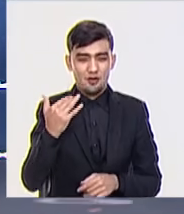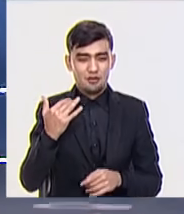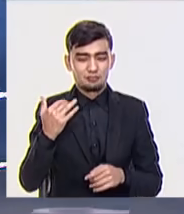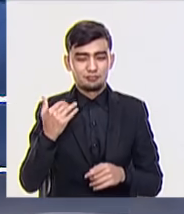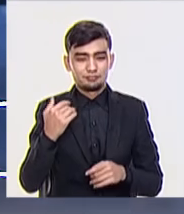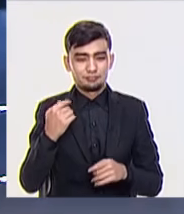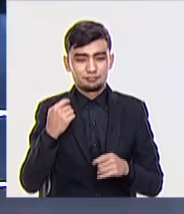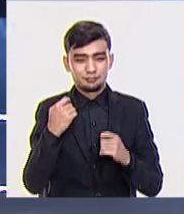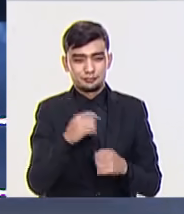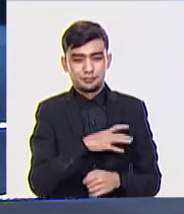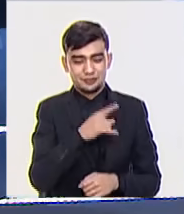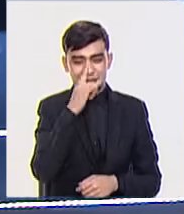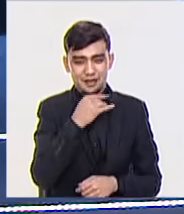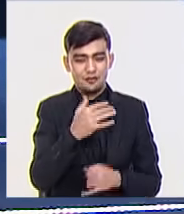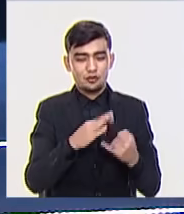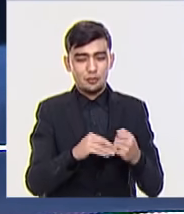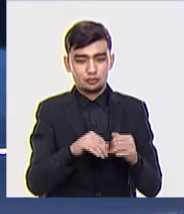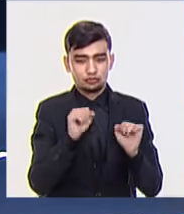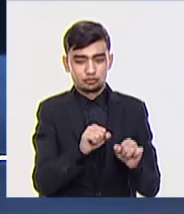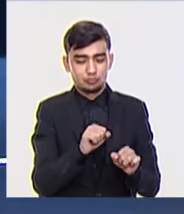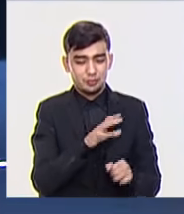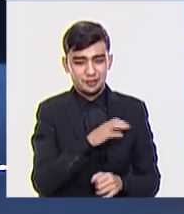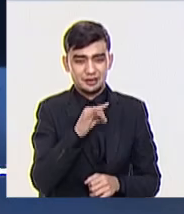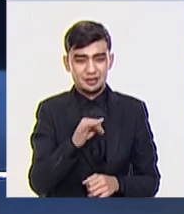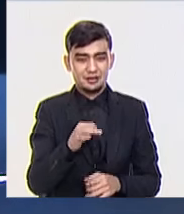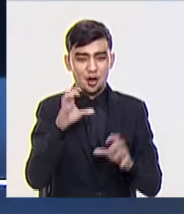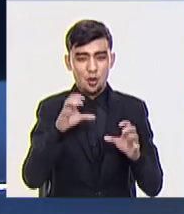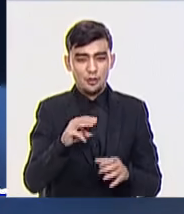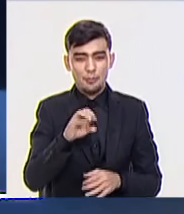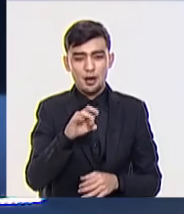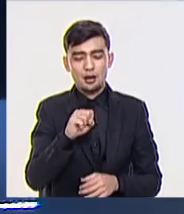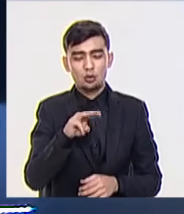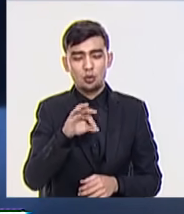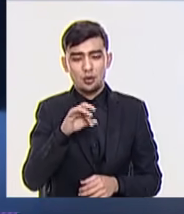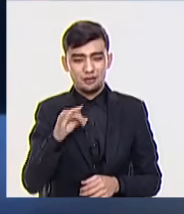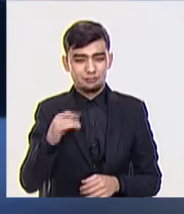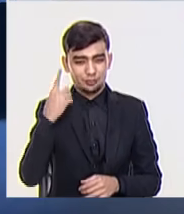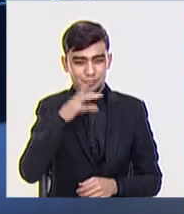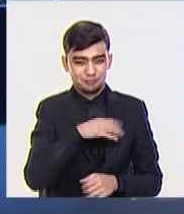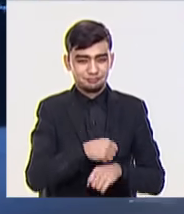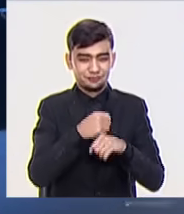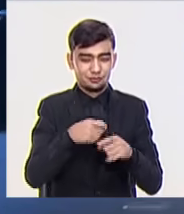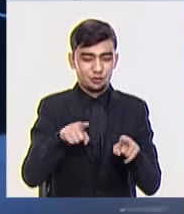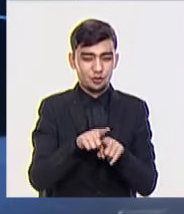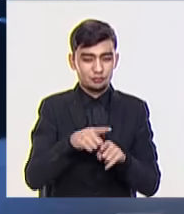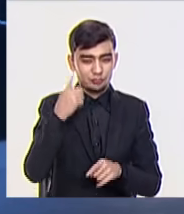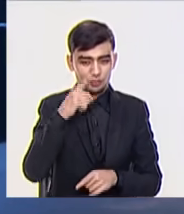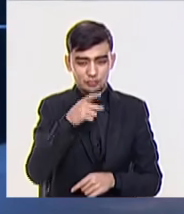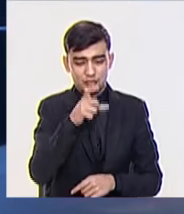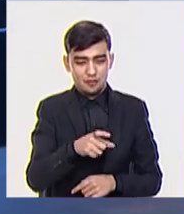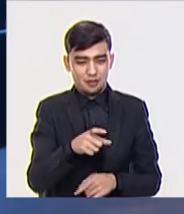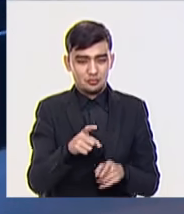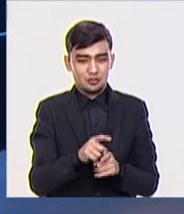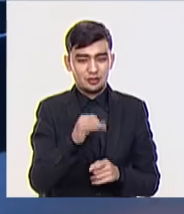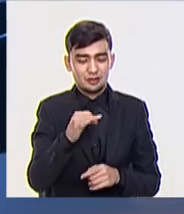кетуге азақ қалған қазақ жерін қорғап, заңға мораторий енгізуге әкелген Макс сияқты азаматтар ұйымдастырған митингтер дейді ол.